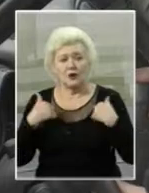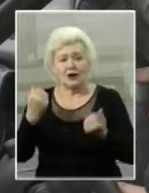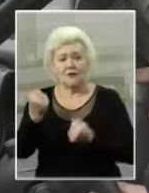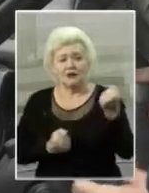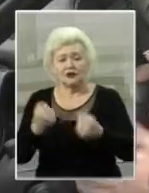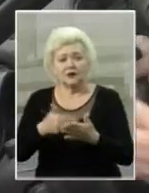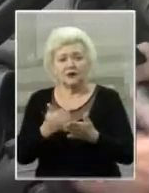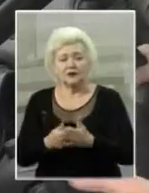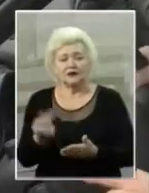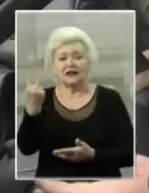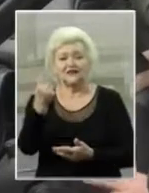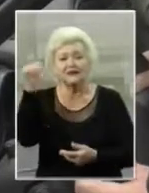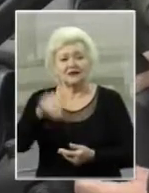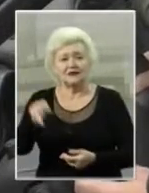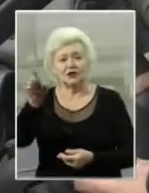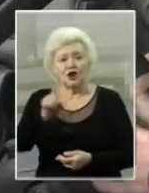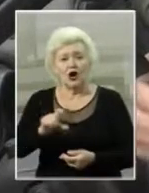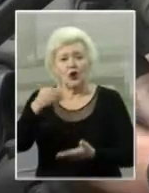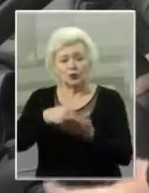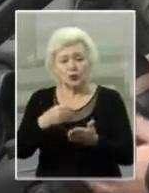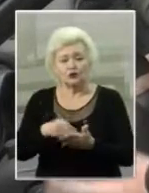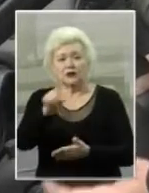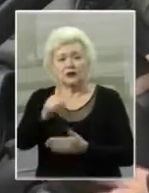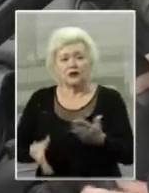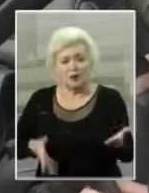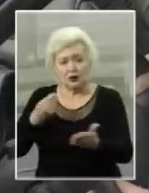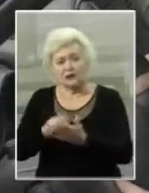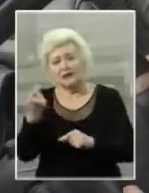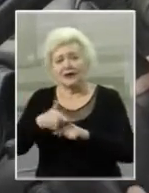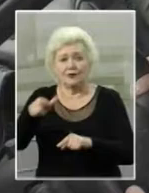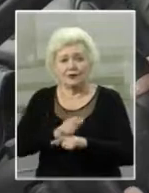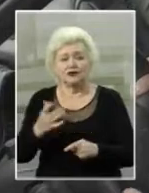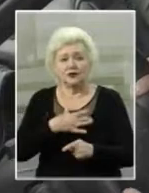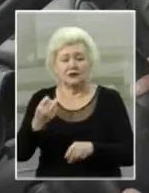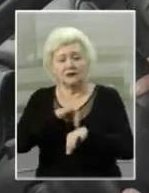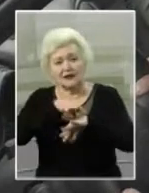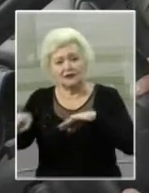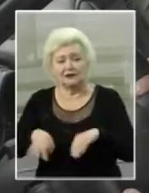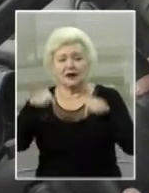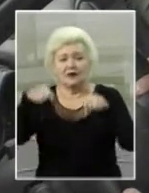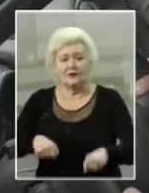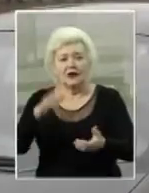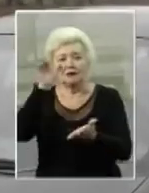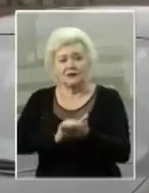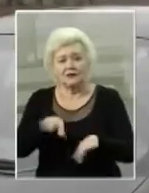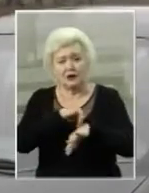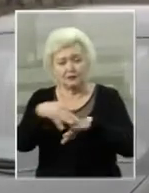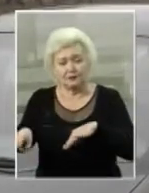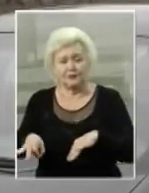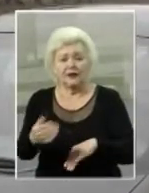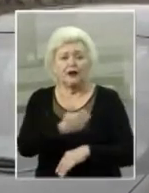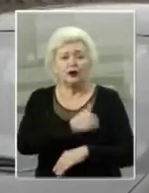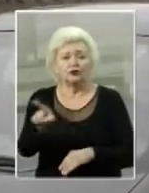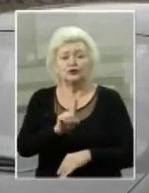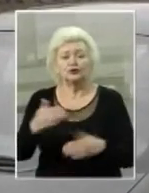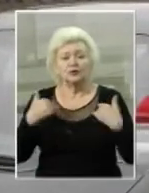близько 2000 коштує, то я повинен стільки ж сплатити за розмитнення. І це свавілля. І влада займається свавіллям. Хотілося б, щоб наша влада